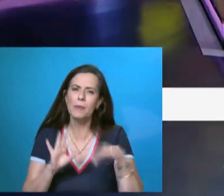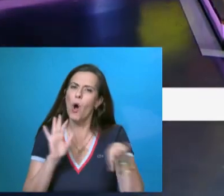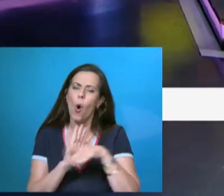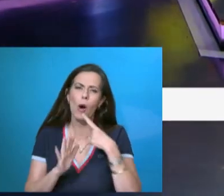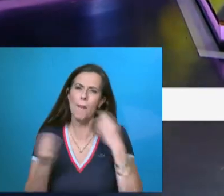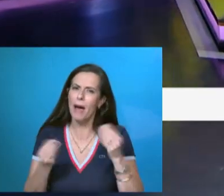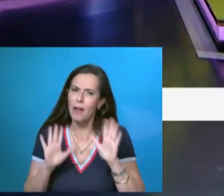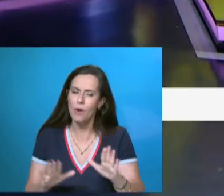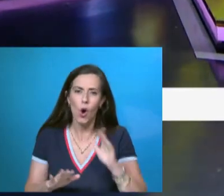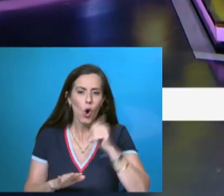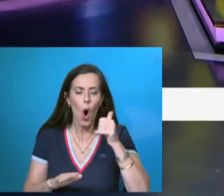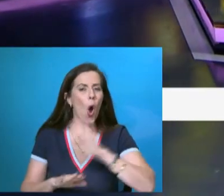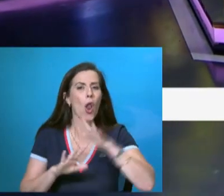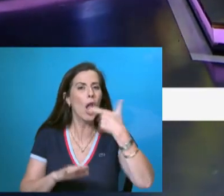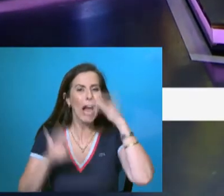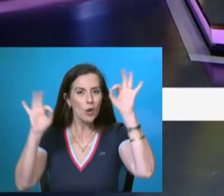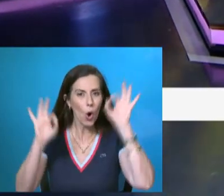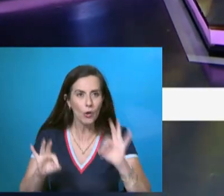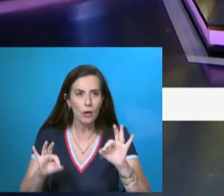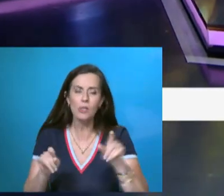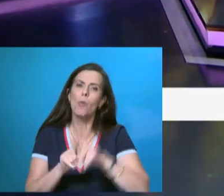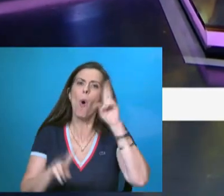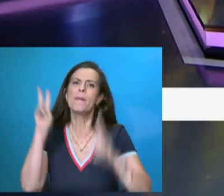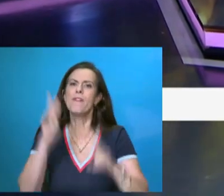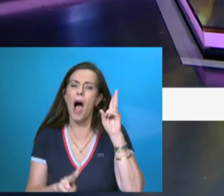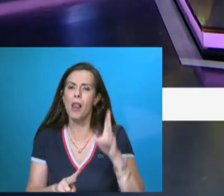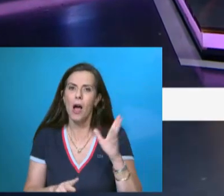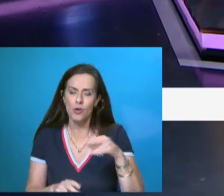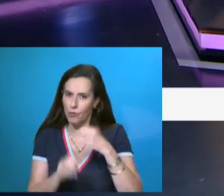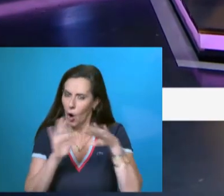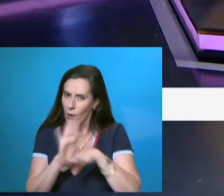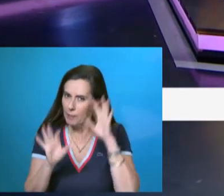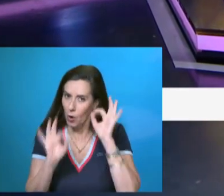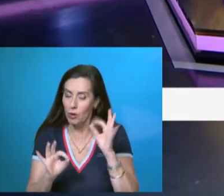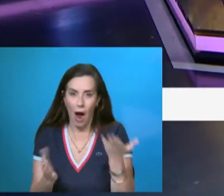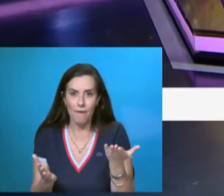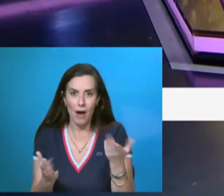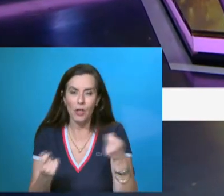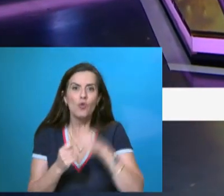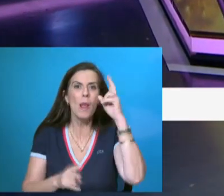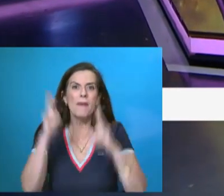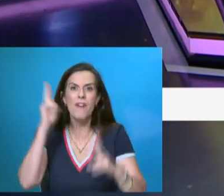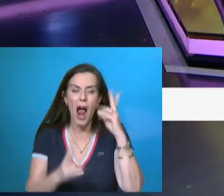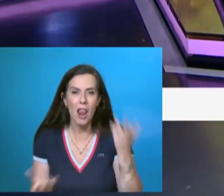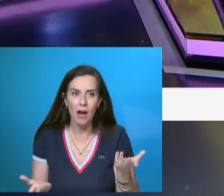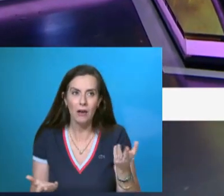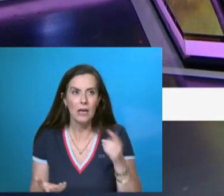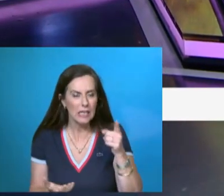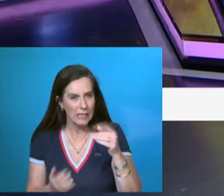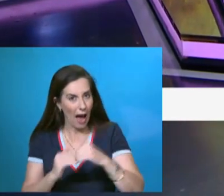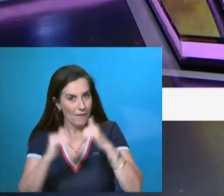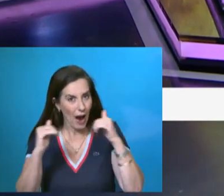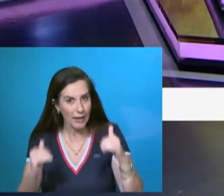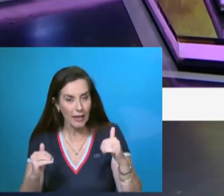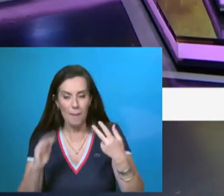כל קונדיטוריה היא דין שלה הוא מפעל. עכשיו היו חוקים מאוד הגיוניים, רק הם התייחסו למפעלים. מה זה, זה הפרדה בין